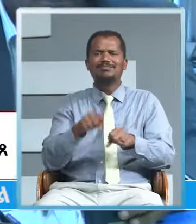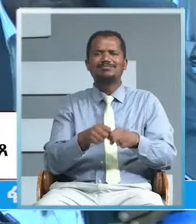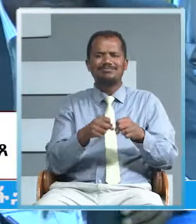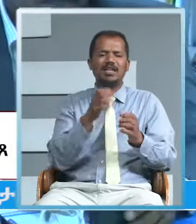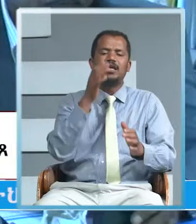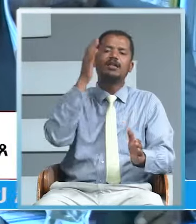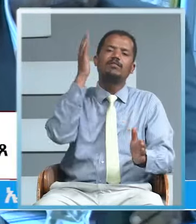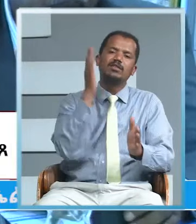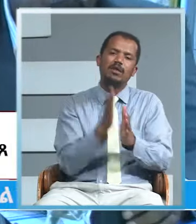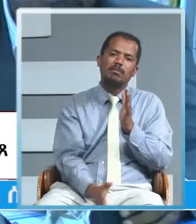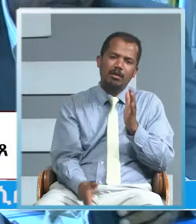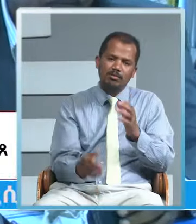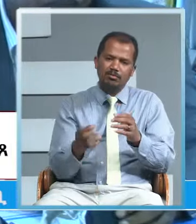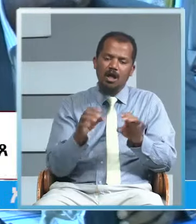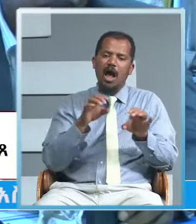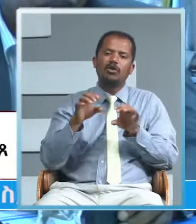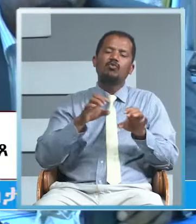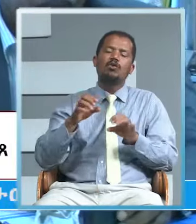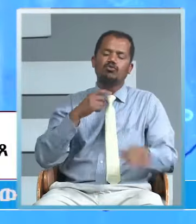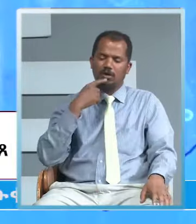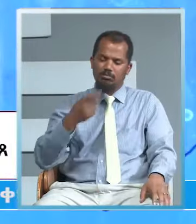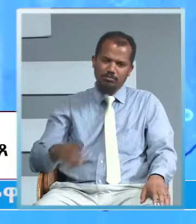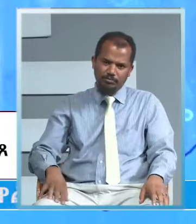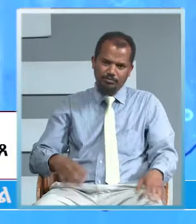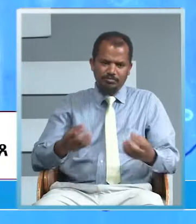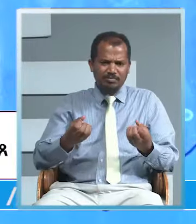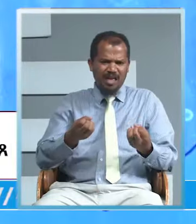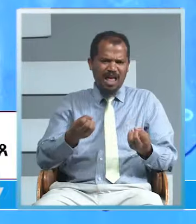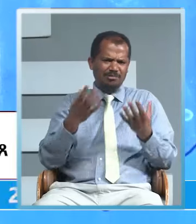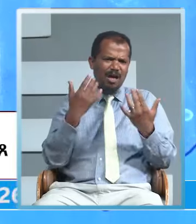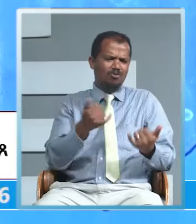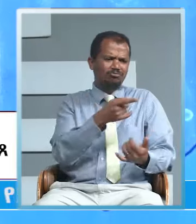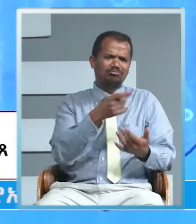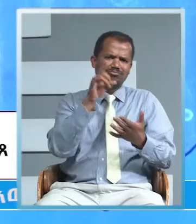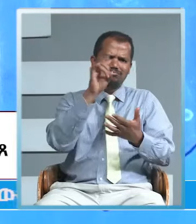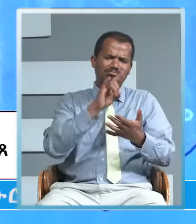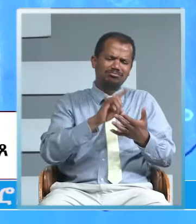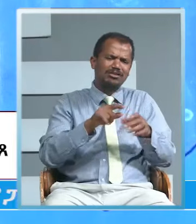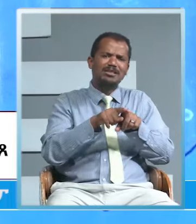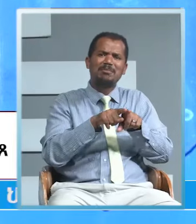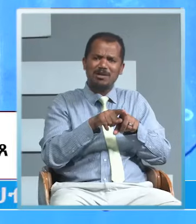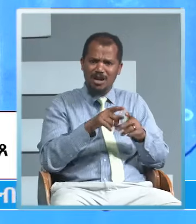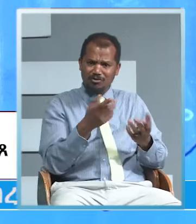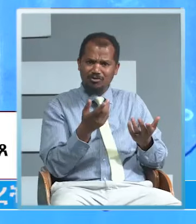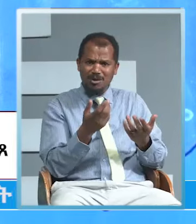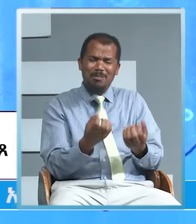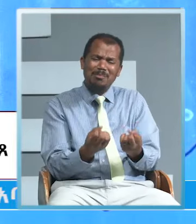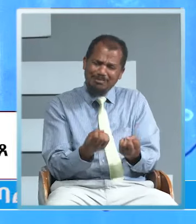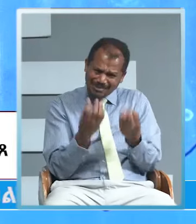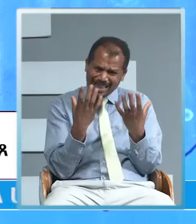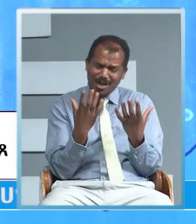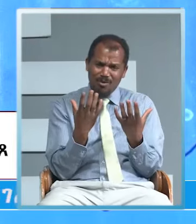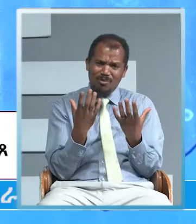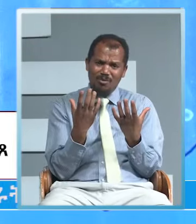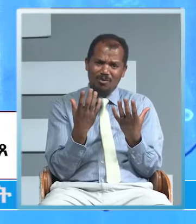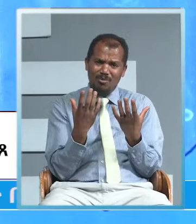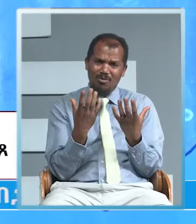ጥሰቶች እንዲፈጸምባቸው ዳርጓቸዋል ብለዋል። አብዛኞቹ እዚህ ጋር የተዘረዘሩት ስምምነቶች በአብዛኛው